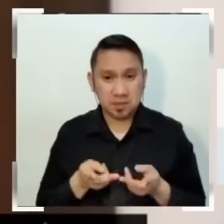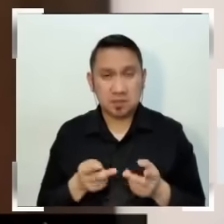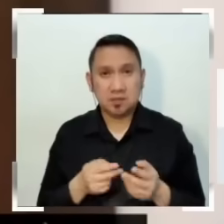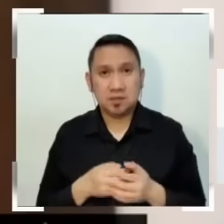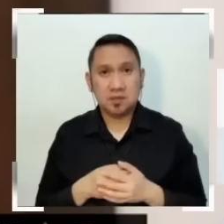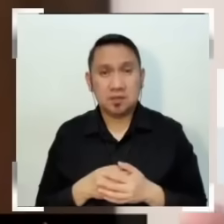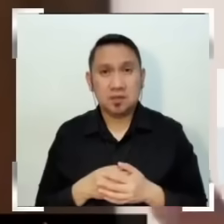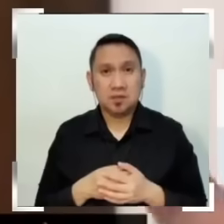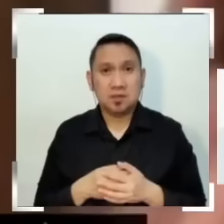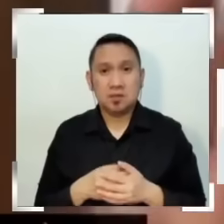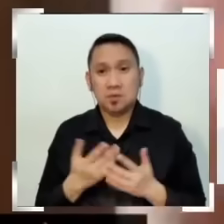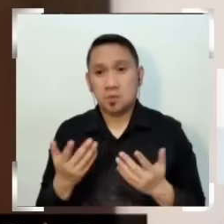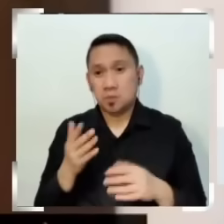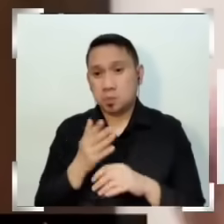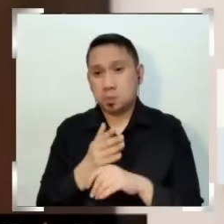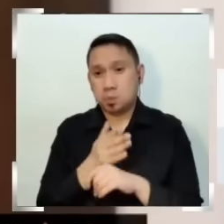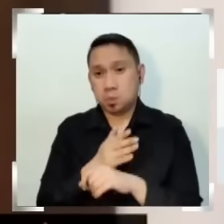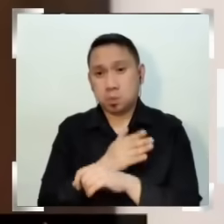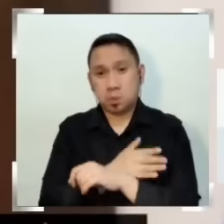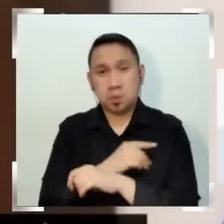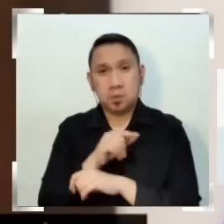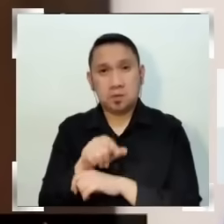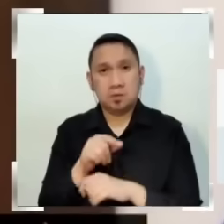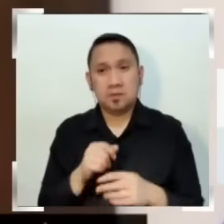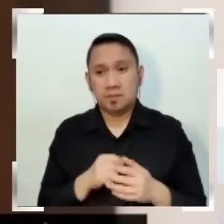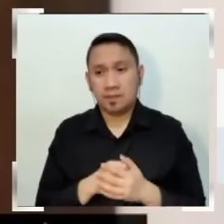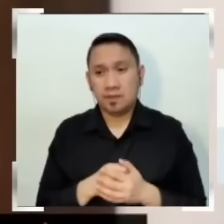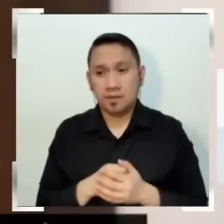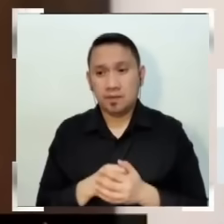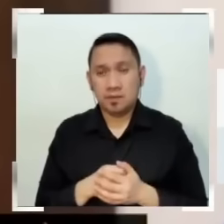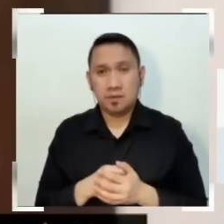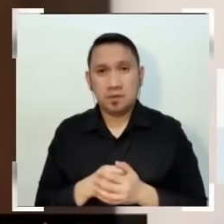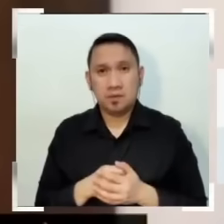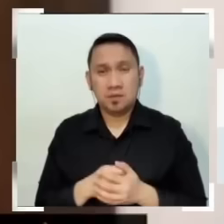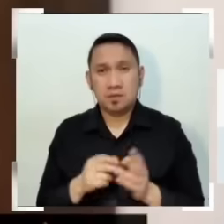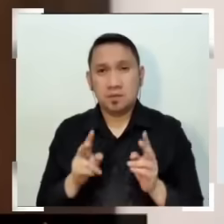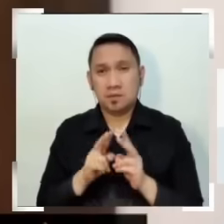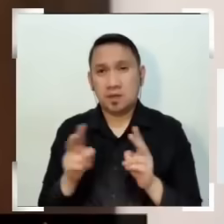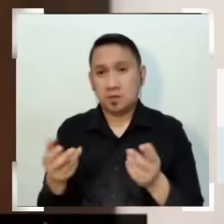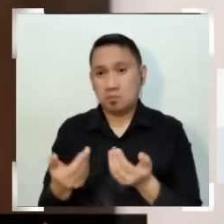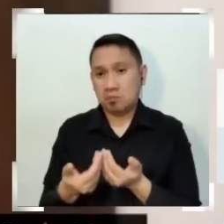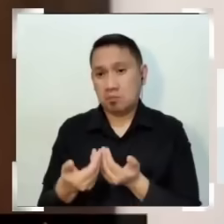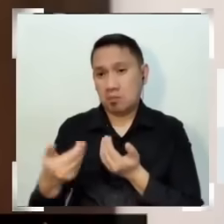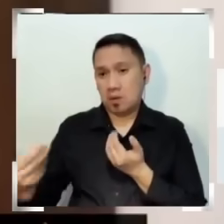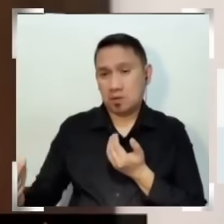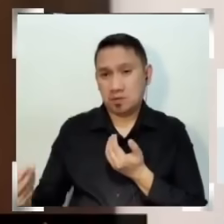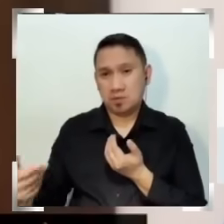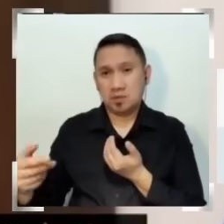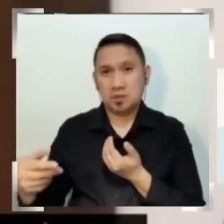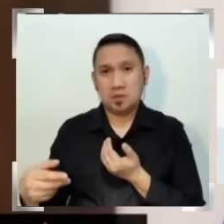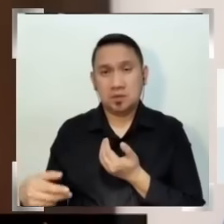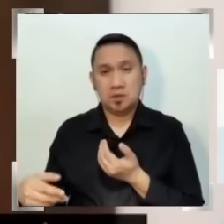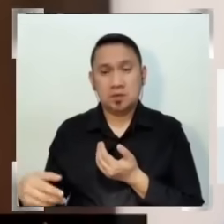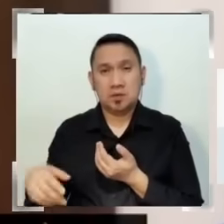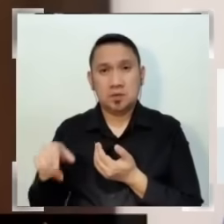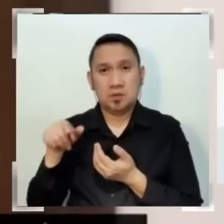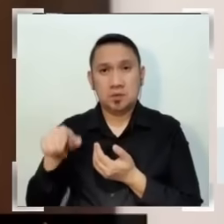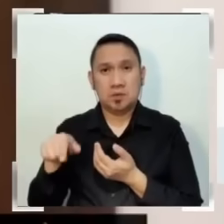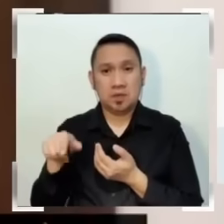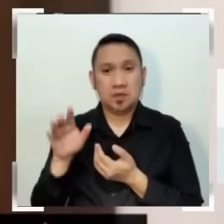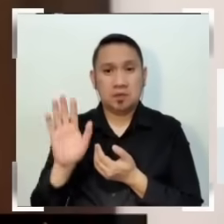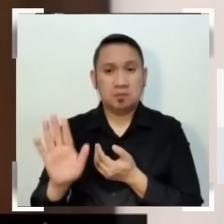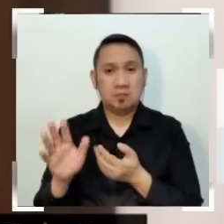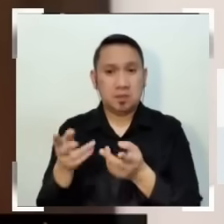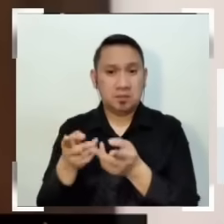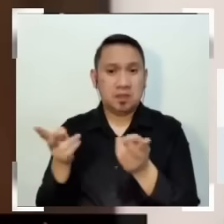po-flourish yan in a very secluded and very isolated environment. So kung hindi na